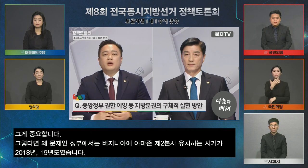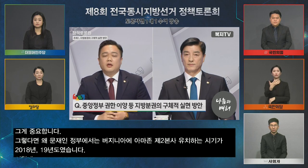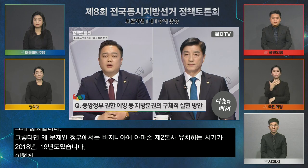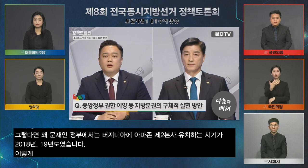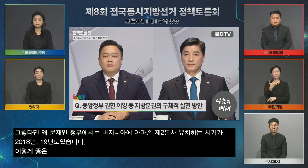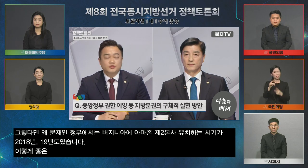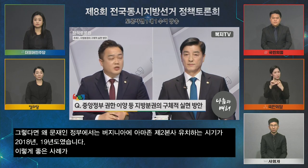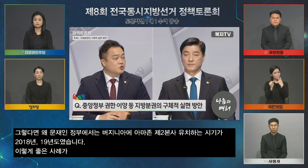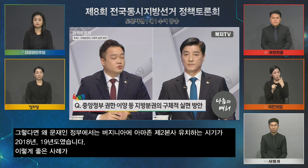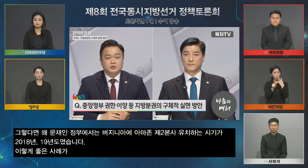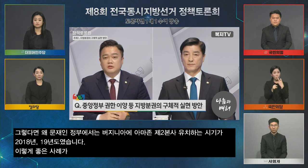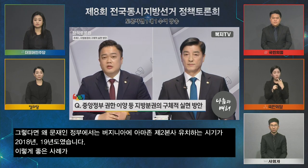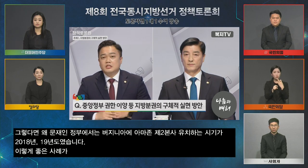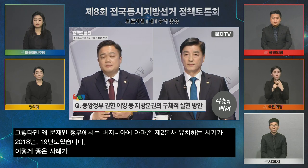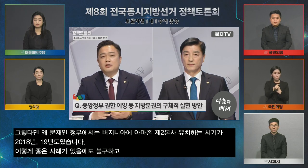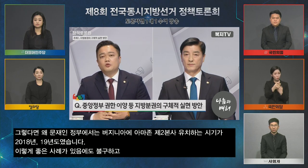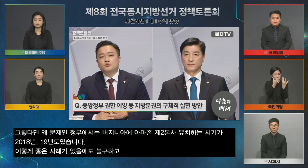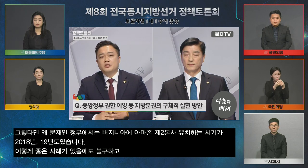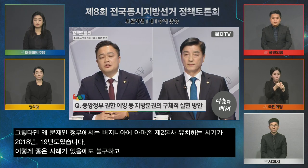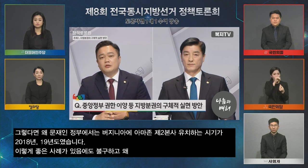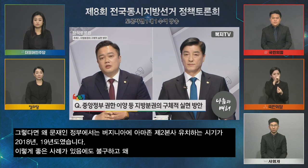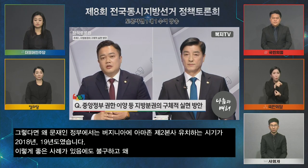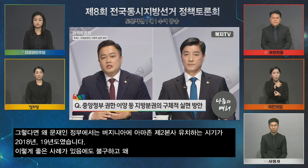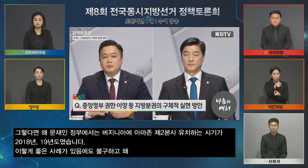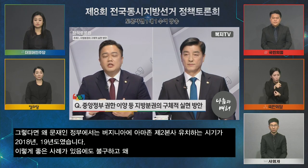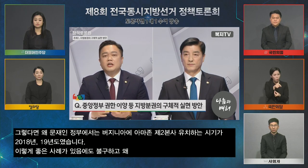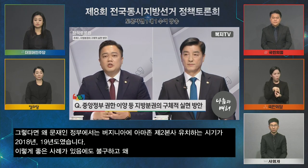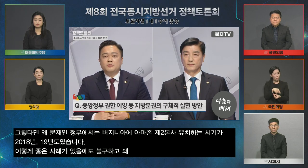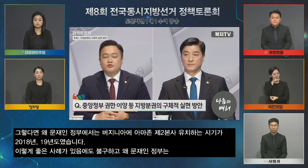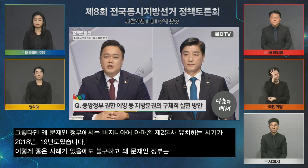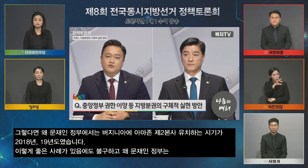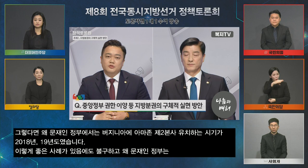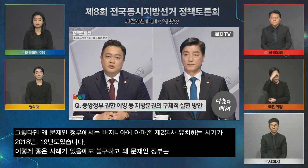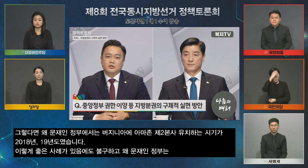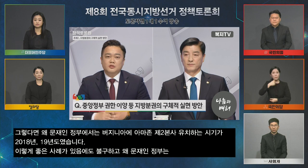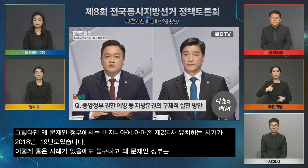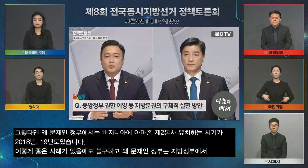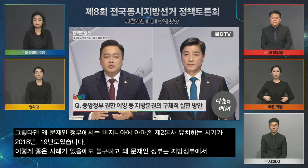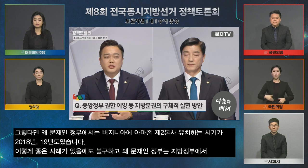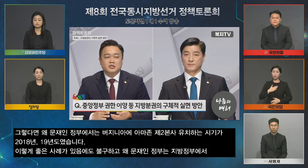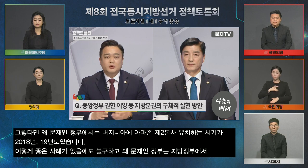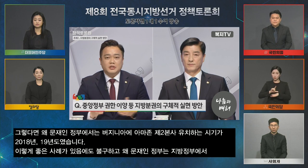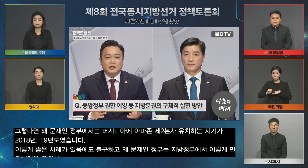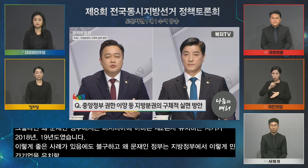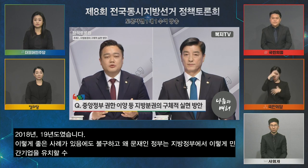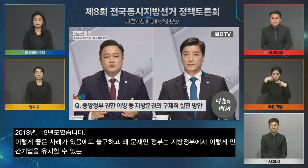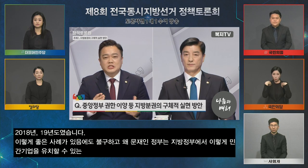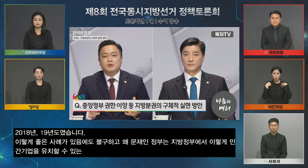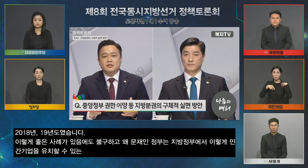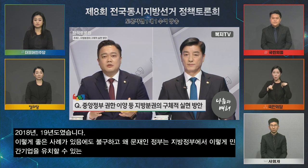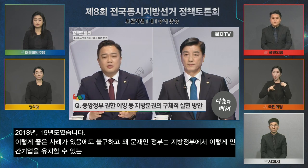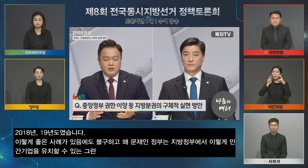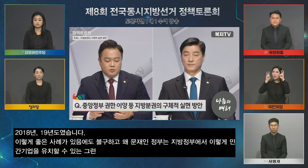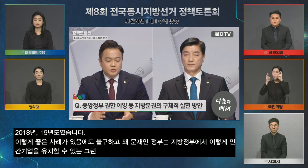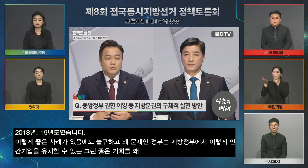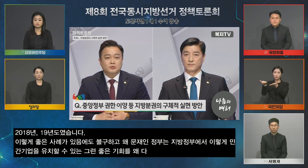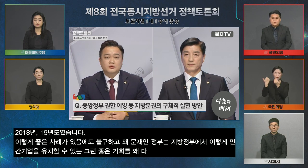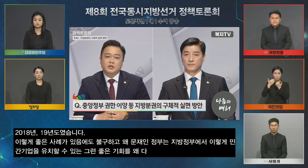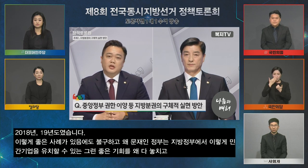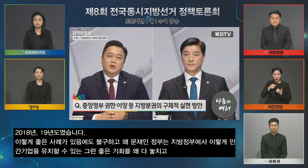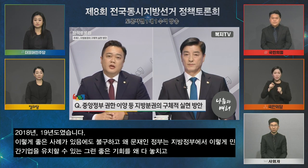왜 문재인 정부는 지방정부에서 이렇게 민간기업을 유치할 수 있는 그런 좋은 기회를 왜 다 놓치고 이제 와서